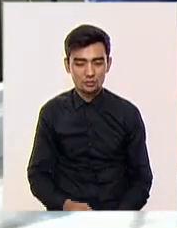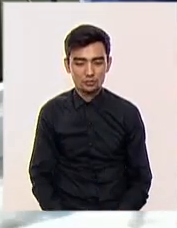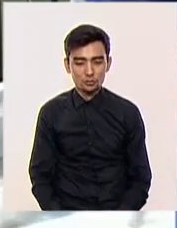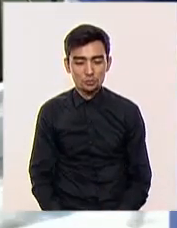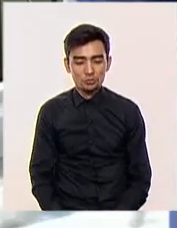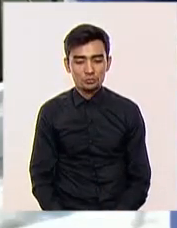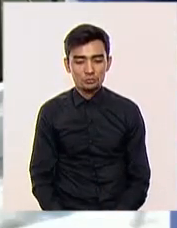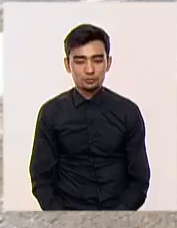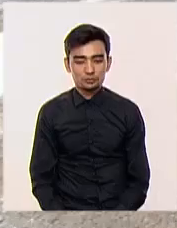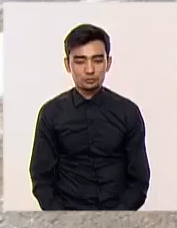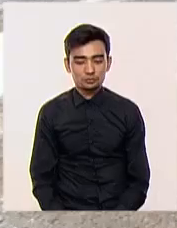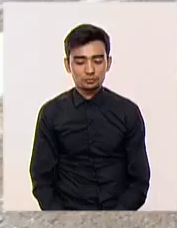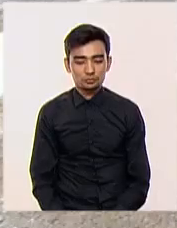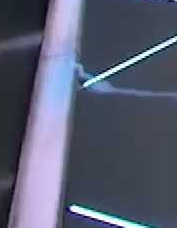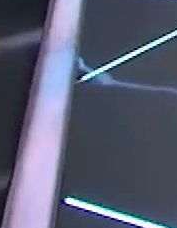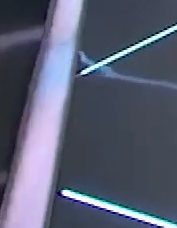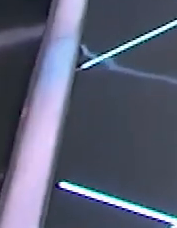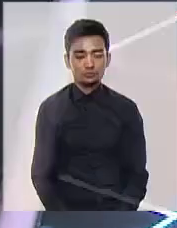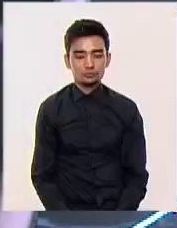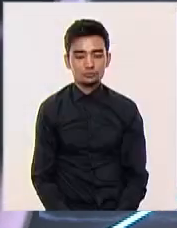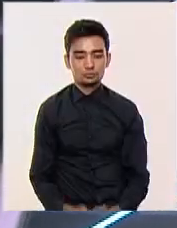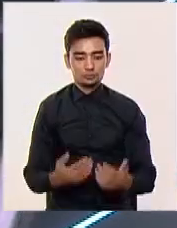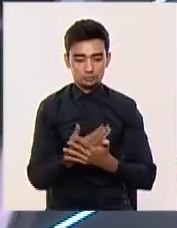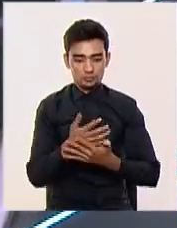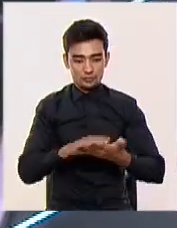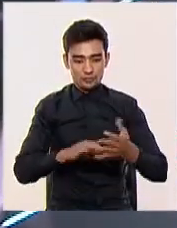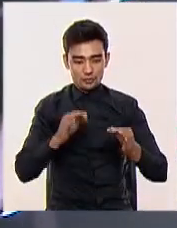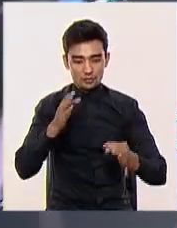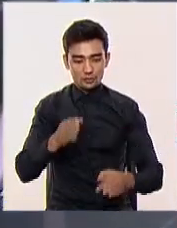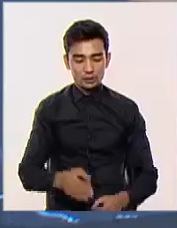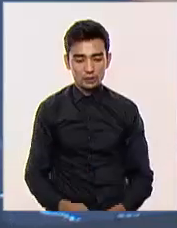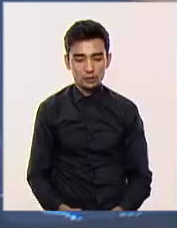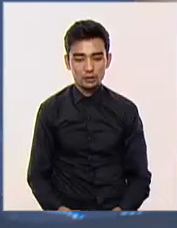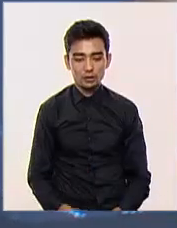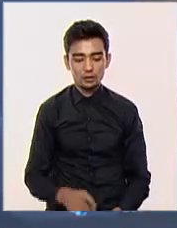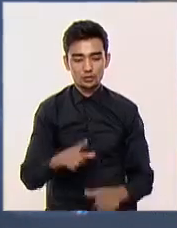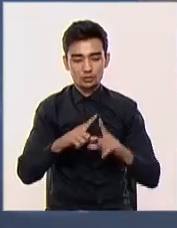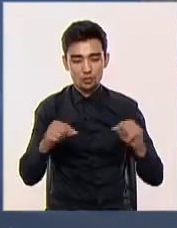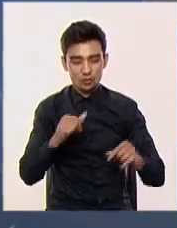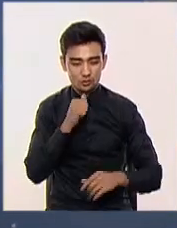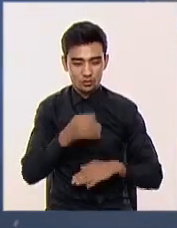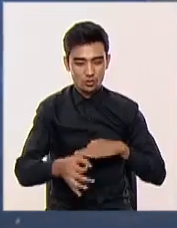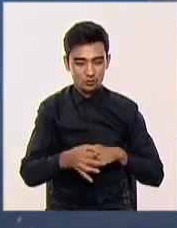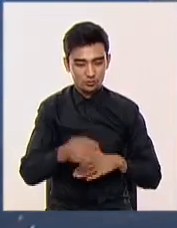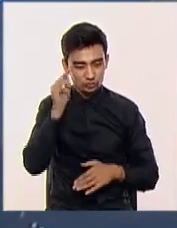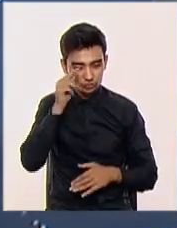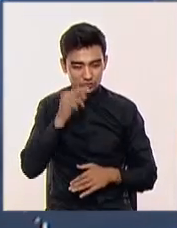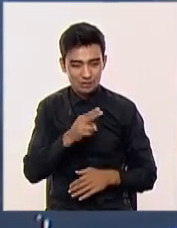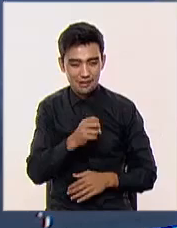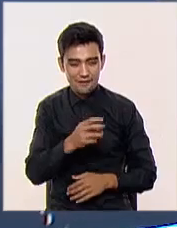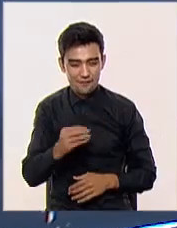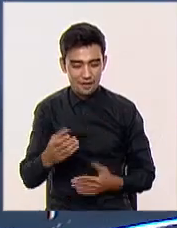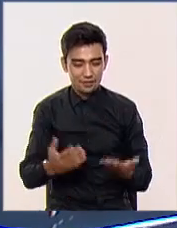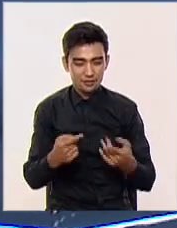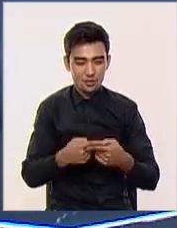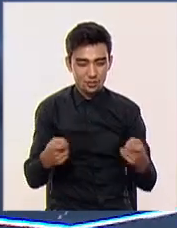Абдиев, Абзал Турабеков, Информбюро Шымкент. Новости Информбюро в эфире. Мы продолжаем вещание. Школьники Кустанайской области учатся в кафе,